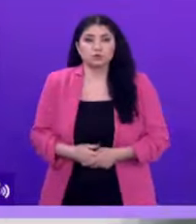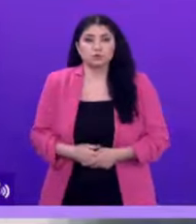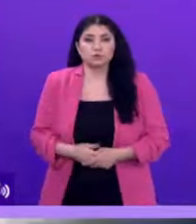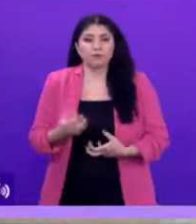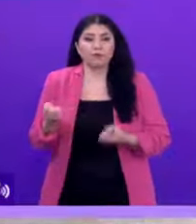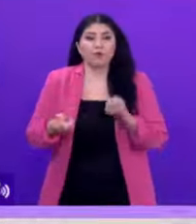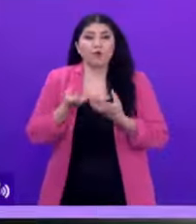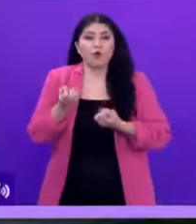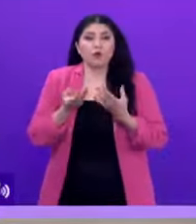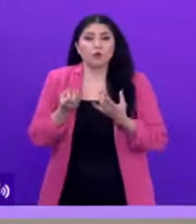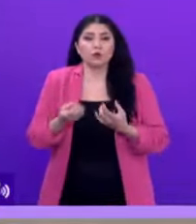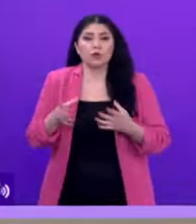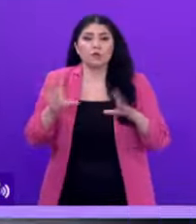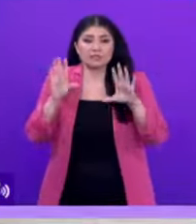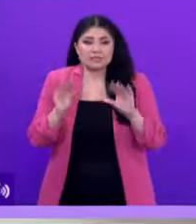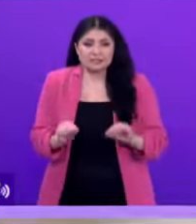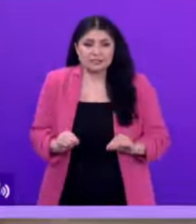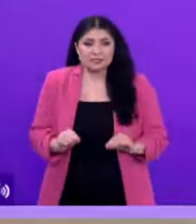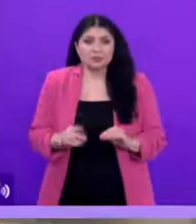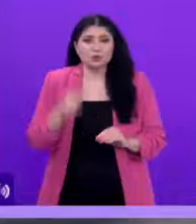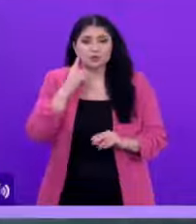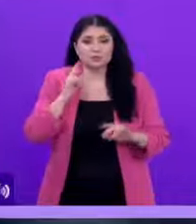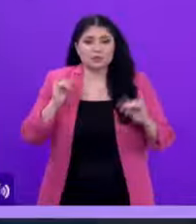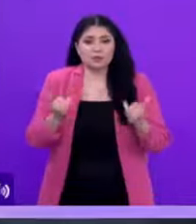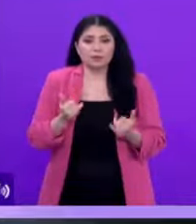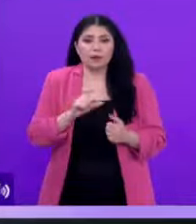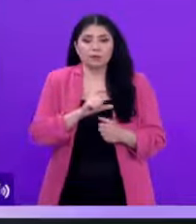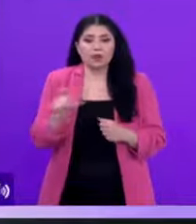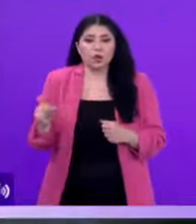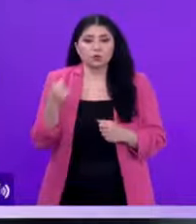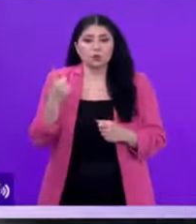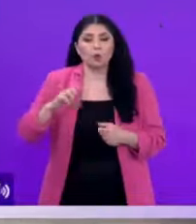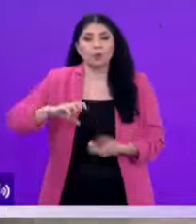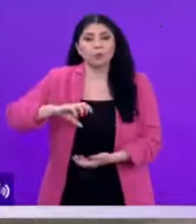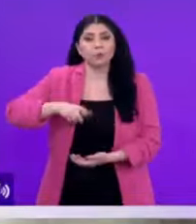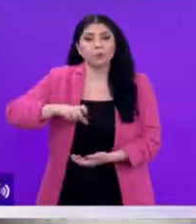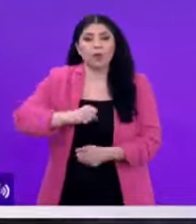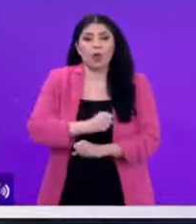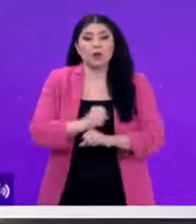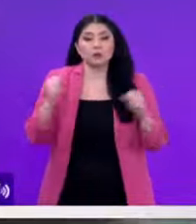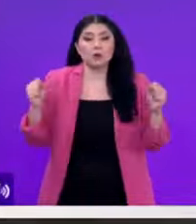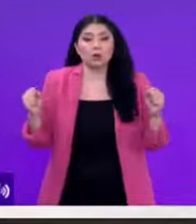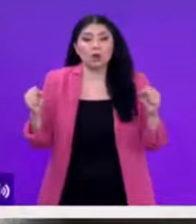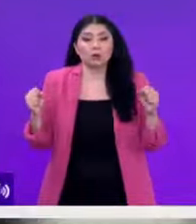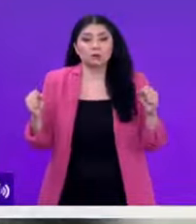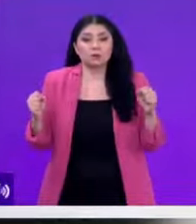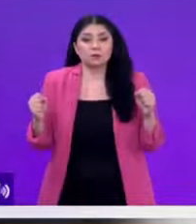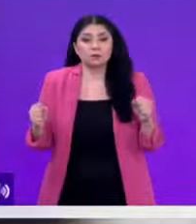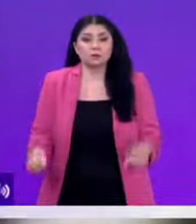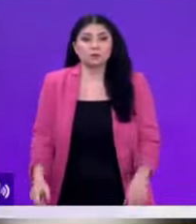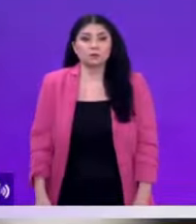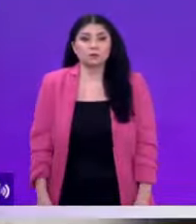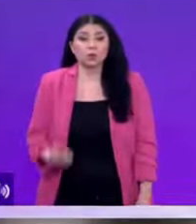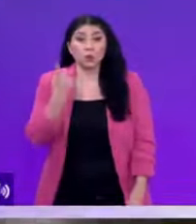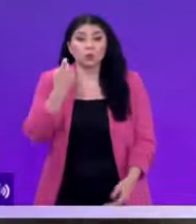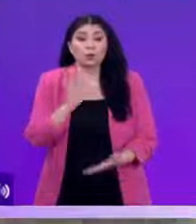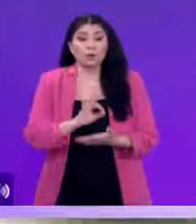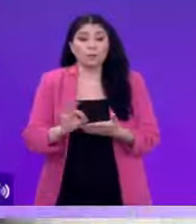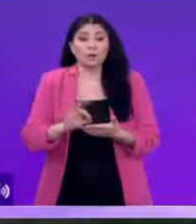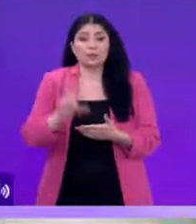fost lichidat, știm că s-a întâmplat acest lucru din cauza unei butelii. O butelie a explodat într-unul dintre birouri.